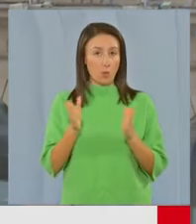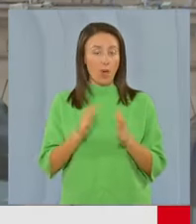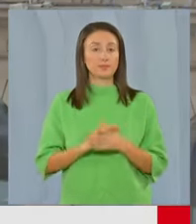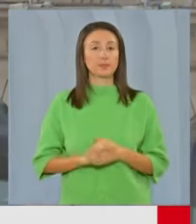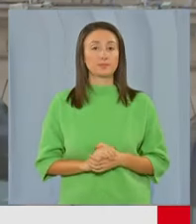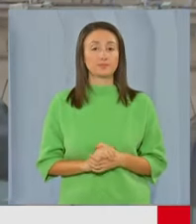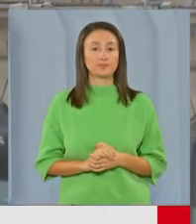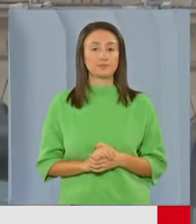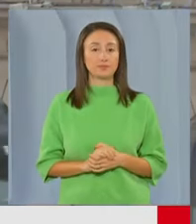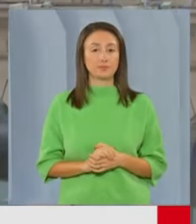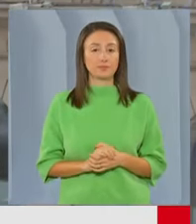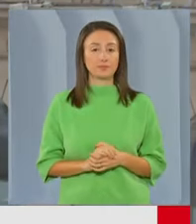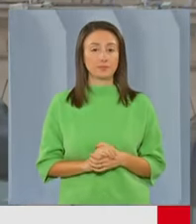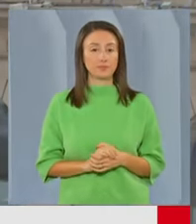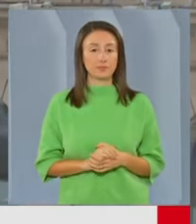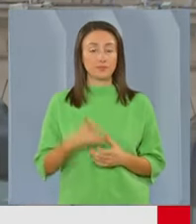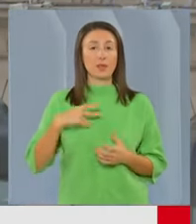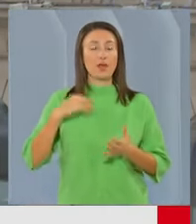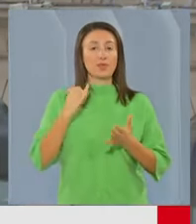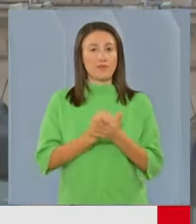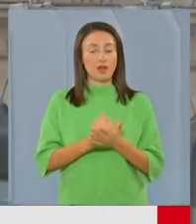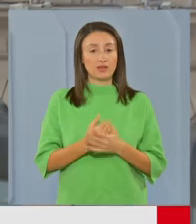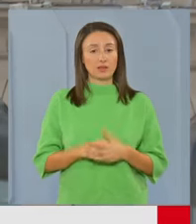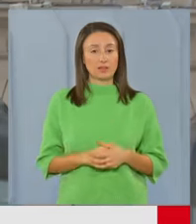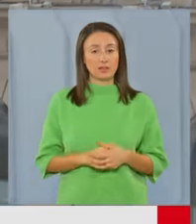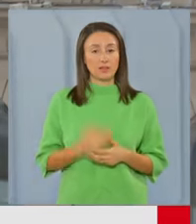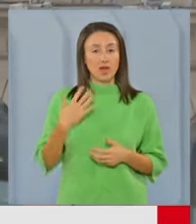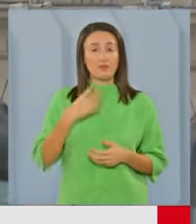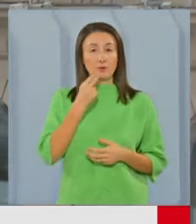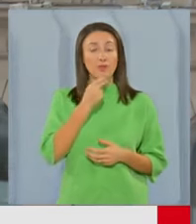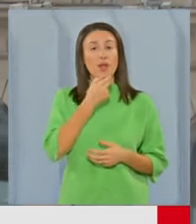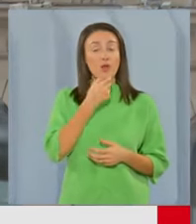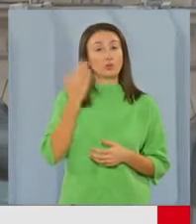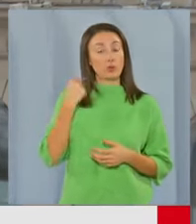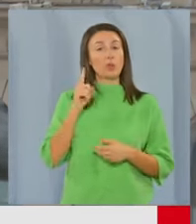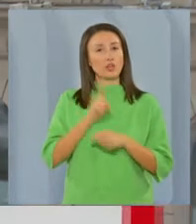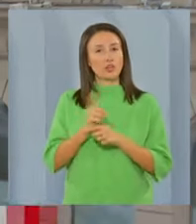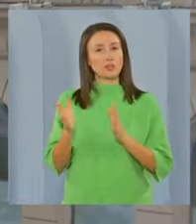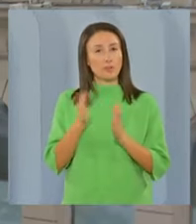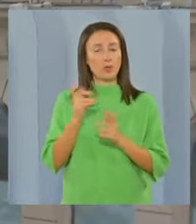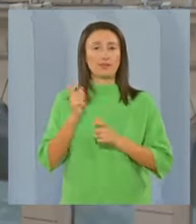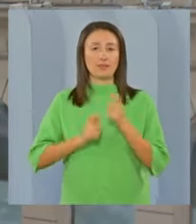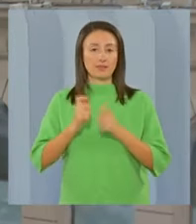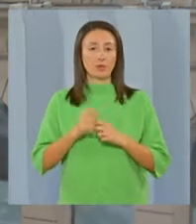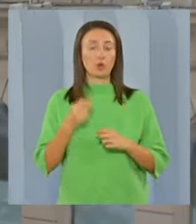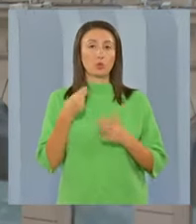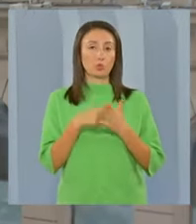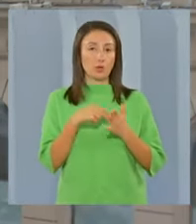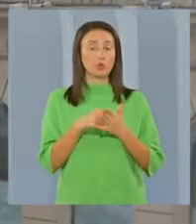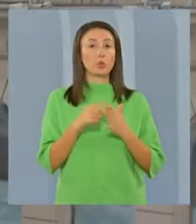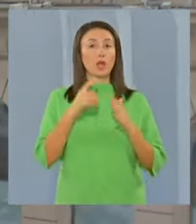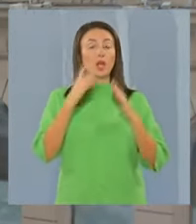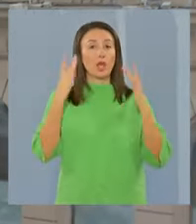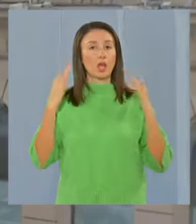de sărbători Bună dimineața într adevăr am am vorbit anul trecut în aceeași perioadă despre cumpărăturile de